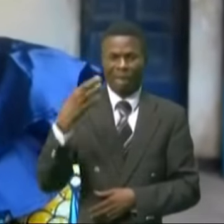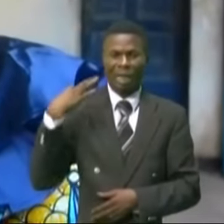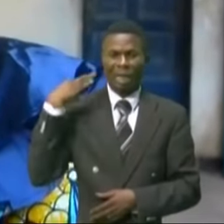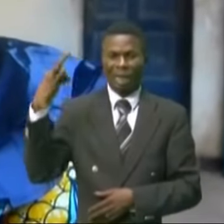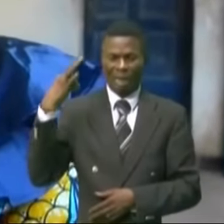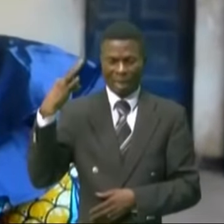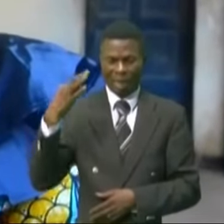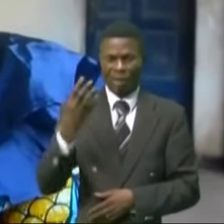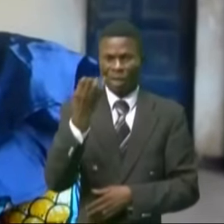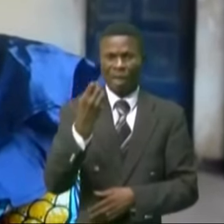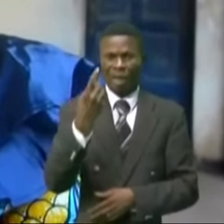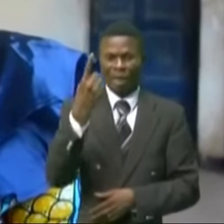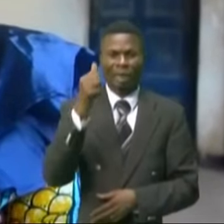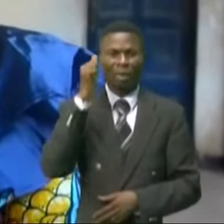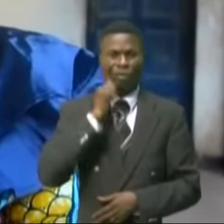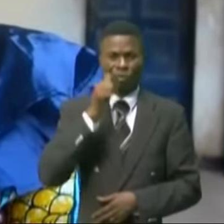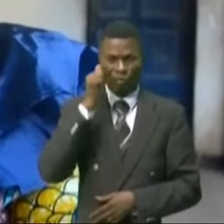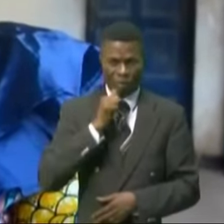41 filles,